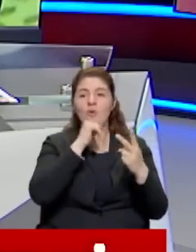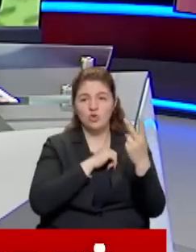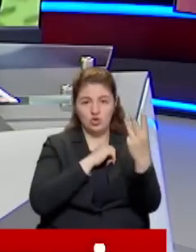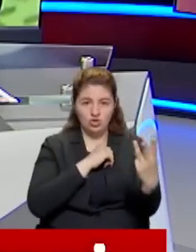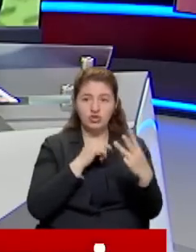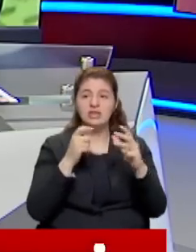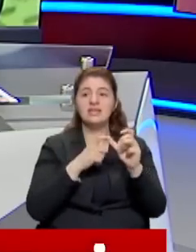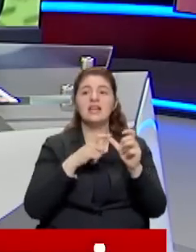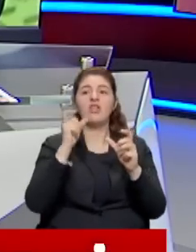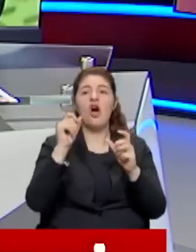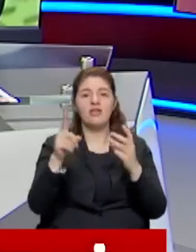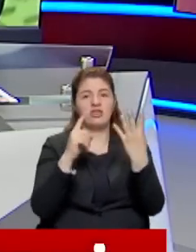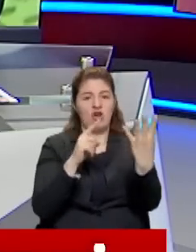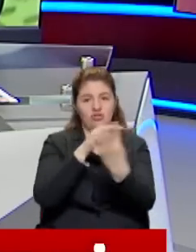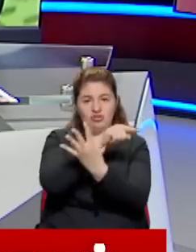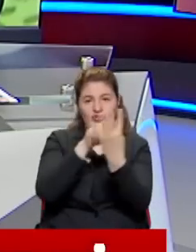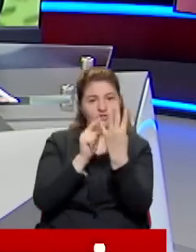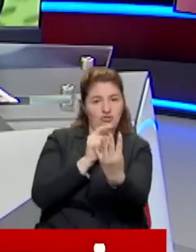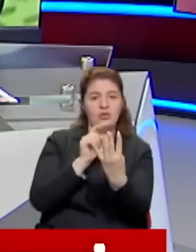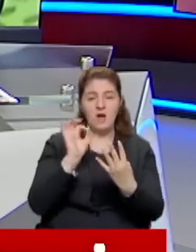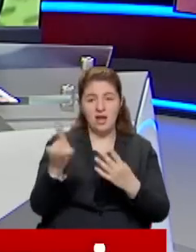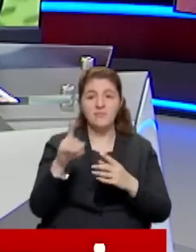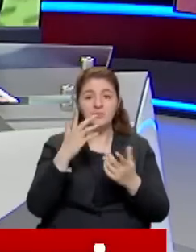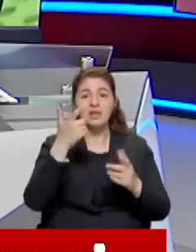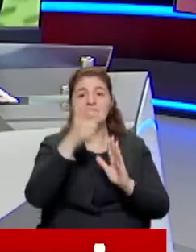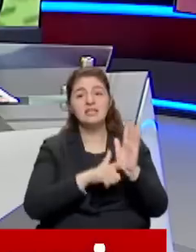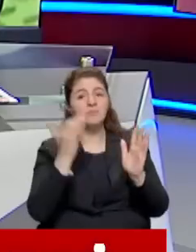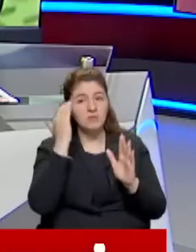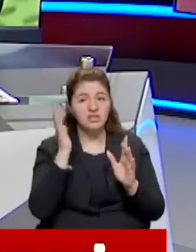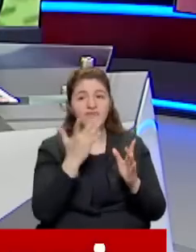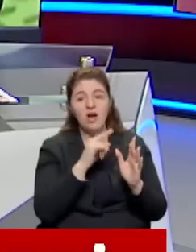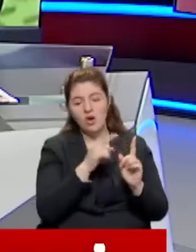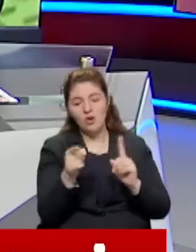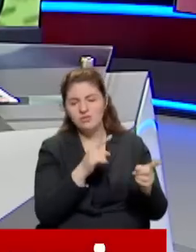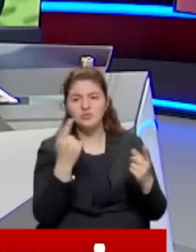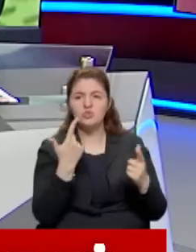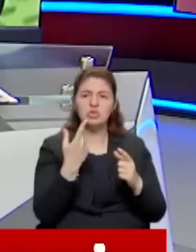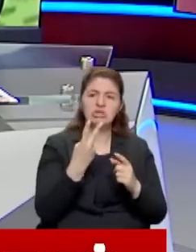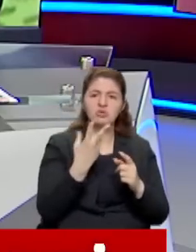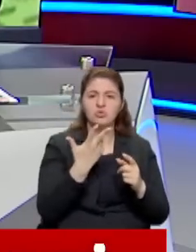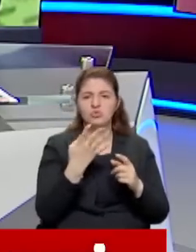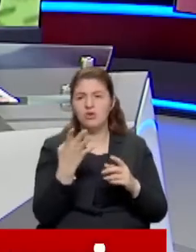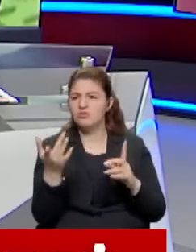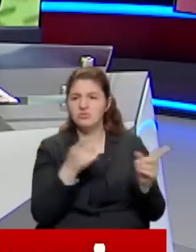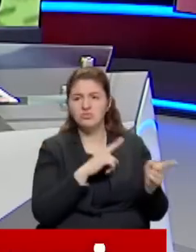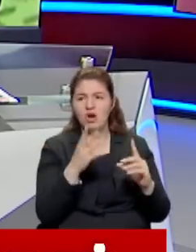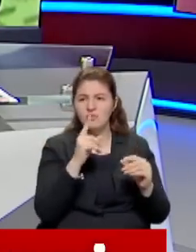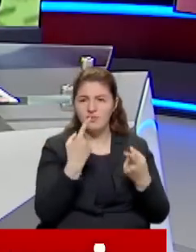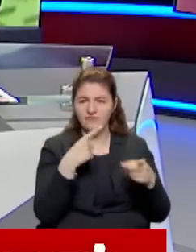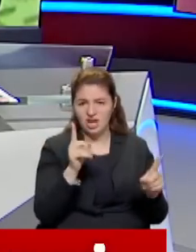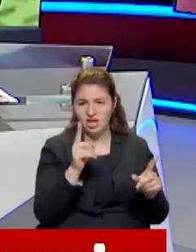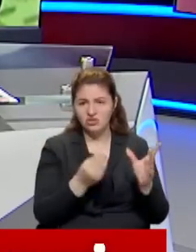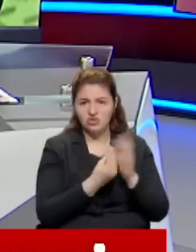sırada, Sinan Oğan da dördüncü sırada. Şimdi listenin başında olmak, listenin herhangi bir yerinde üçüncü, dördüncü sırasında olmak bu bir